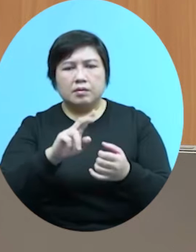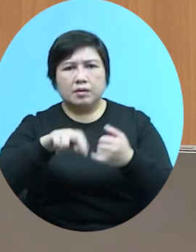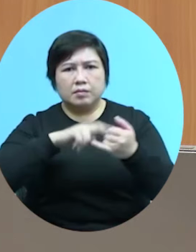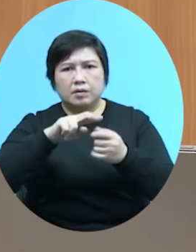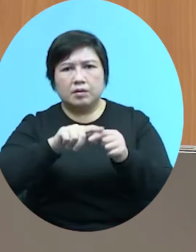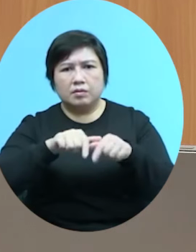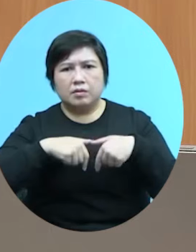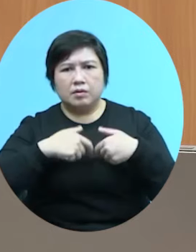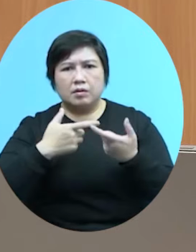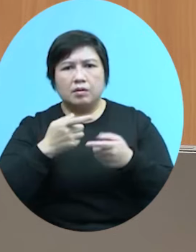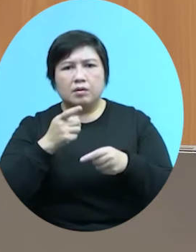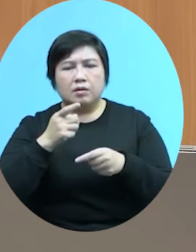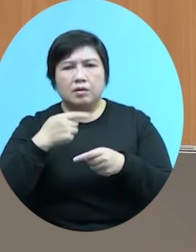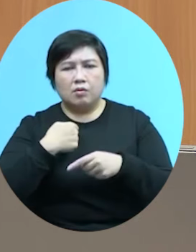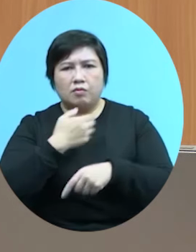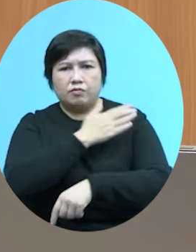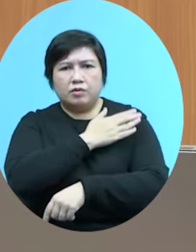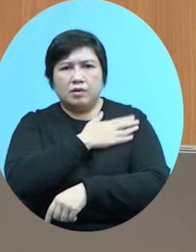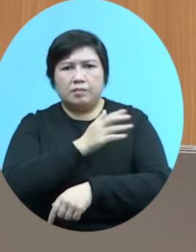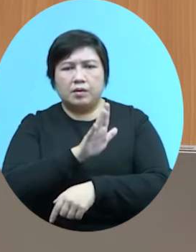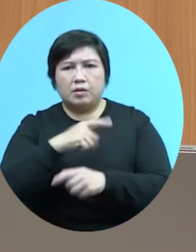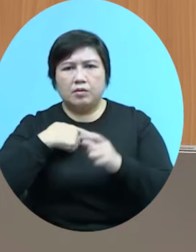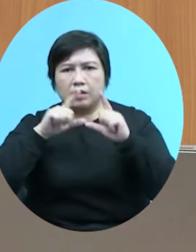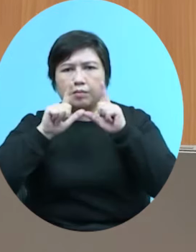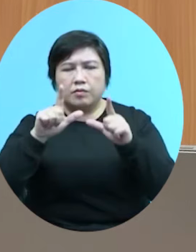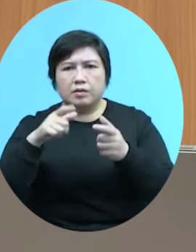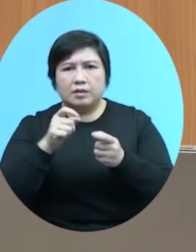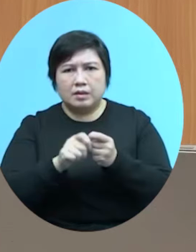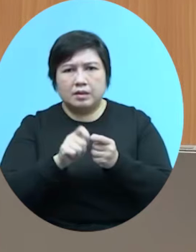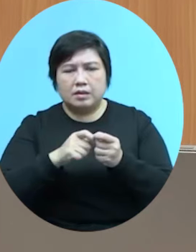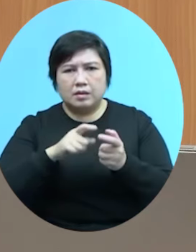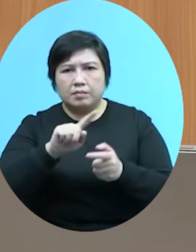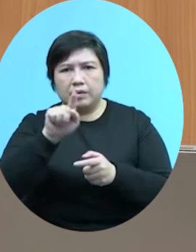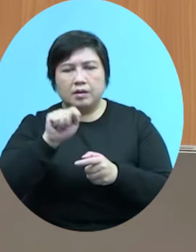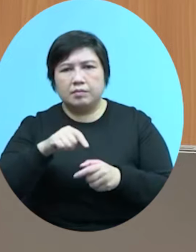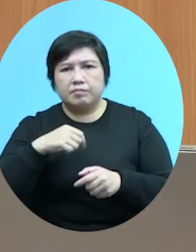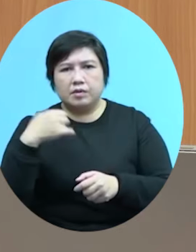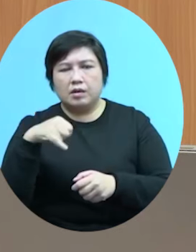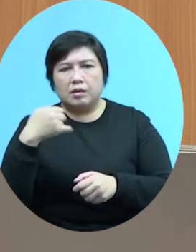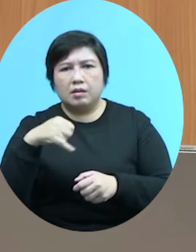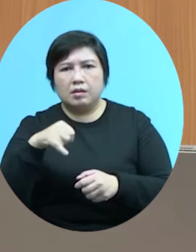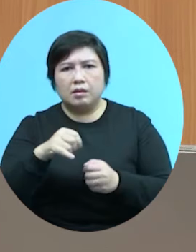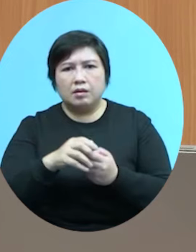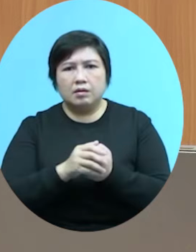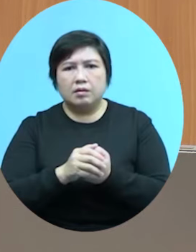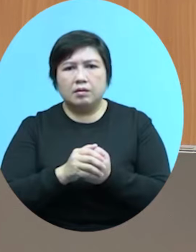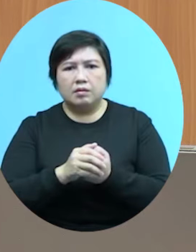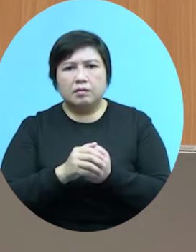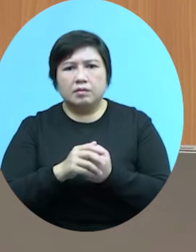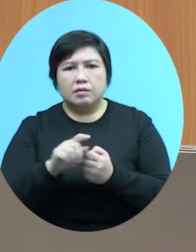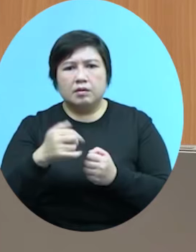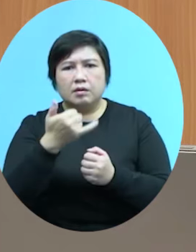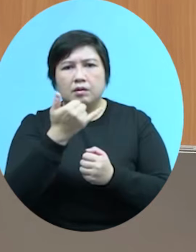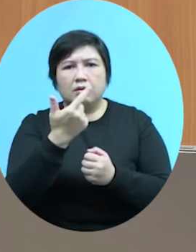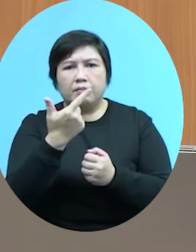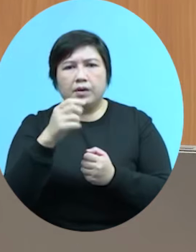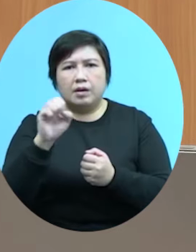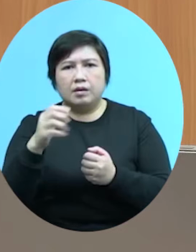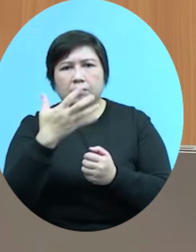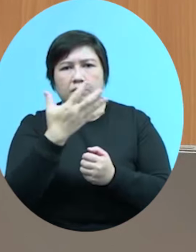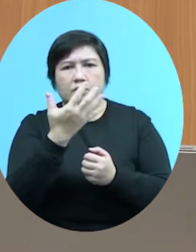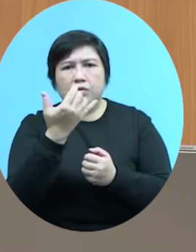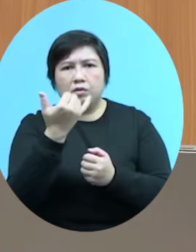心那因為不是我負責我就回答不了這些詳細的問題那另外5680和56